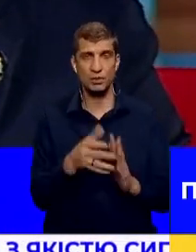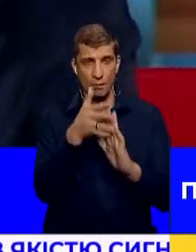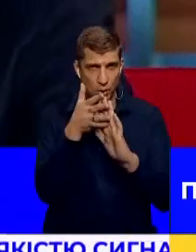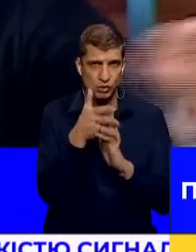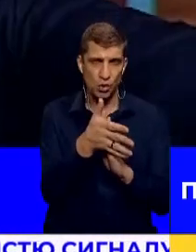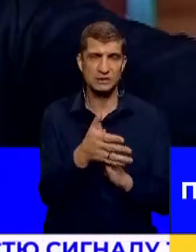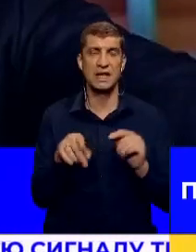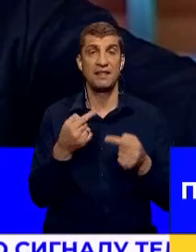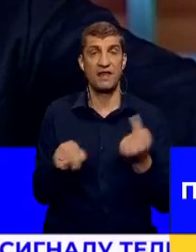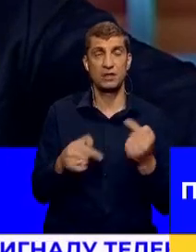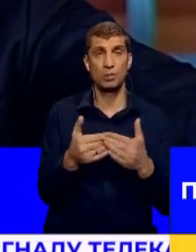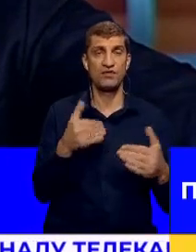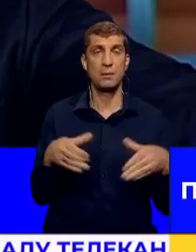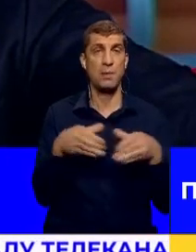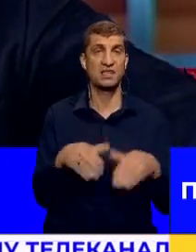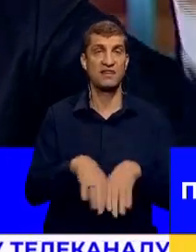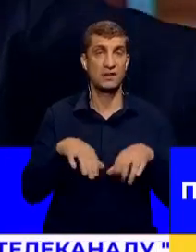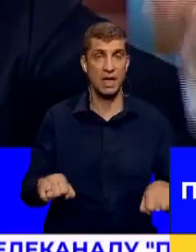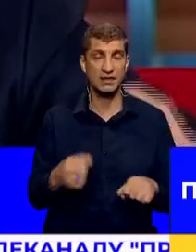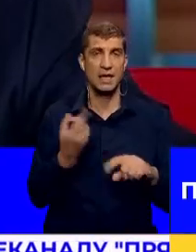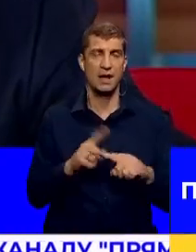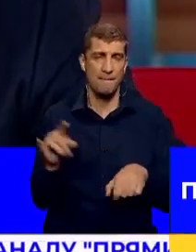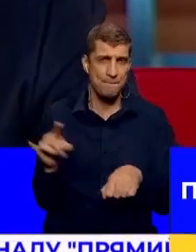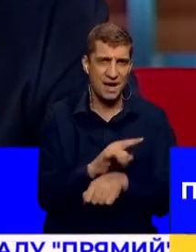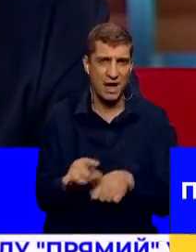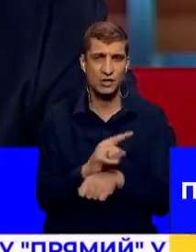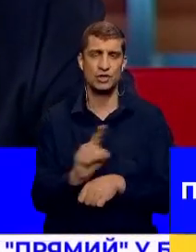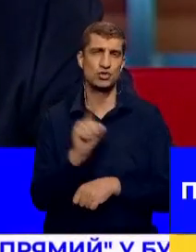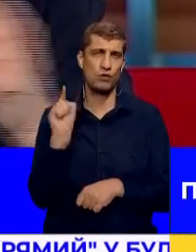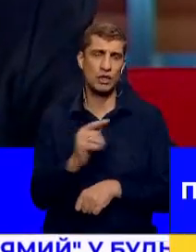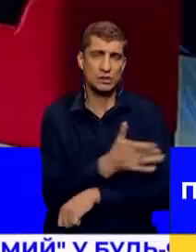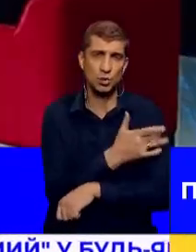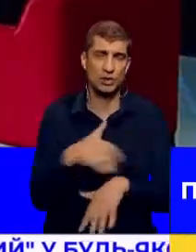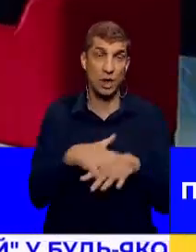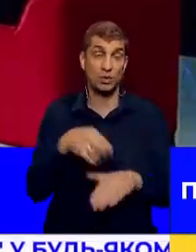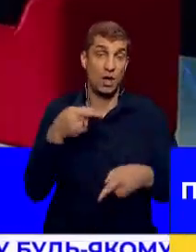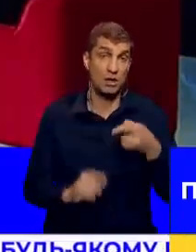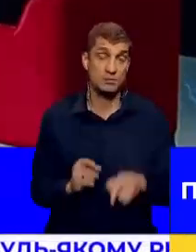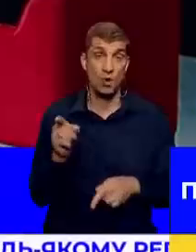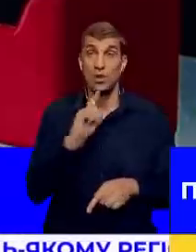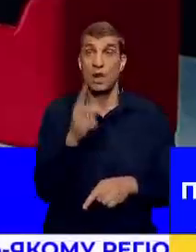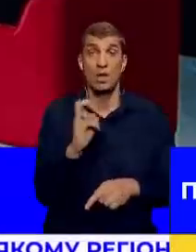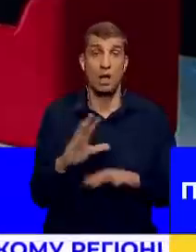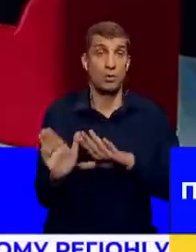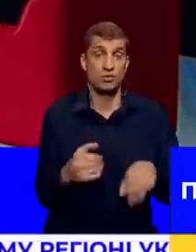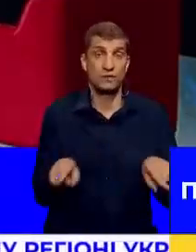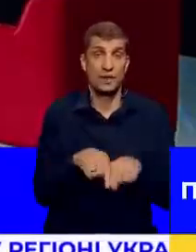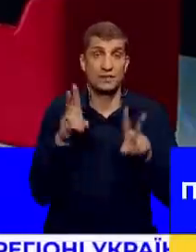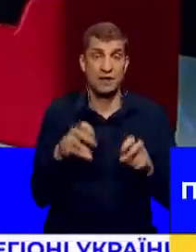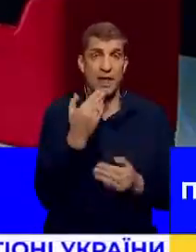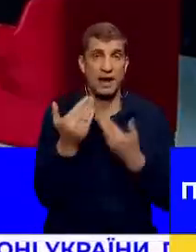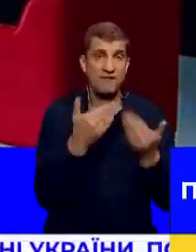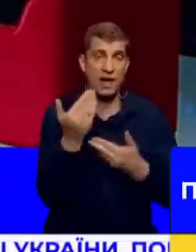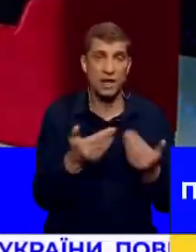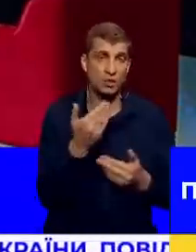прозорості, на відміну від партії влади, яка бреше, що вони слуги народу, а насправді он рік, як пройшов так зване